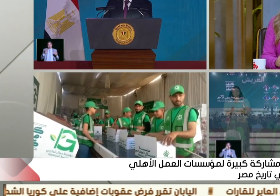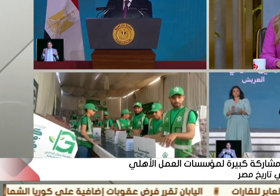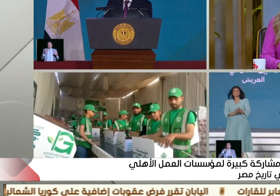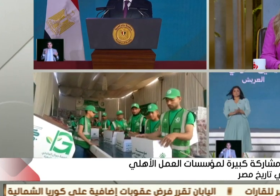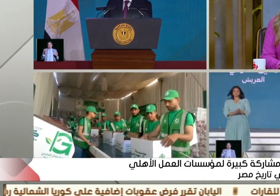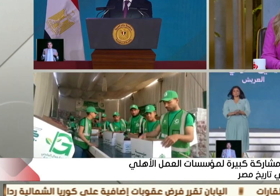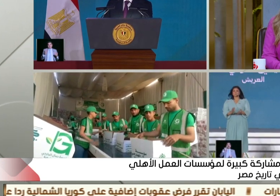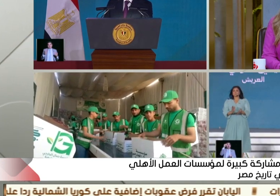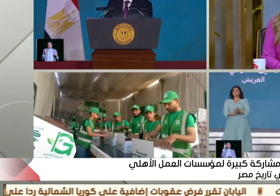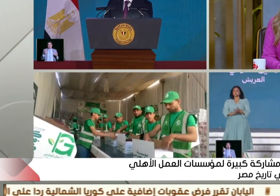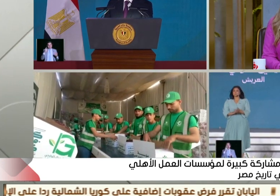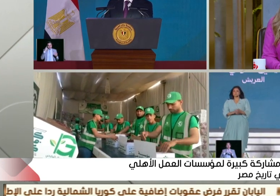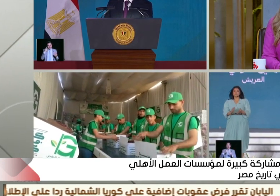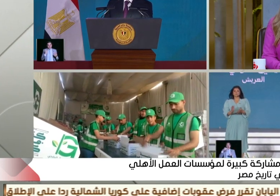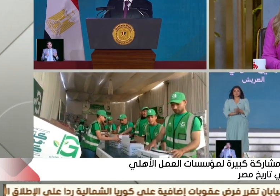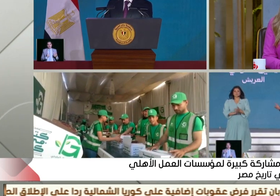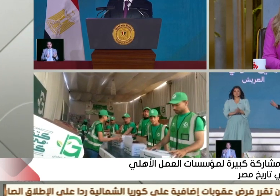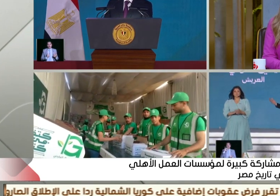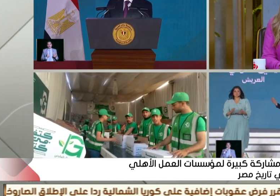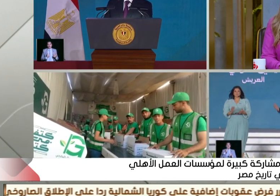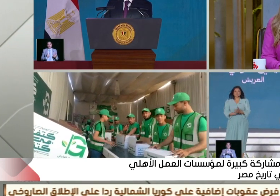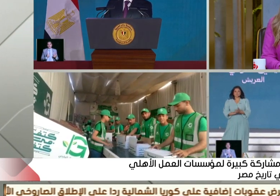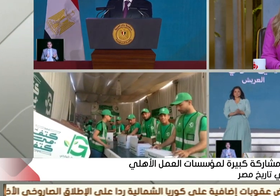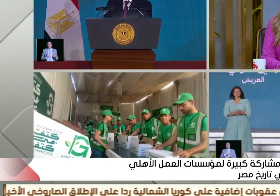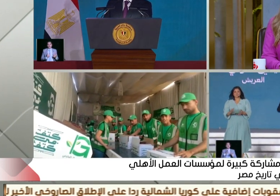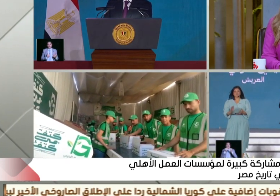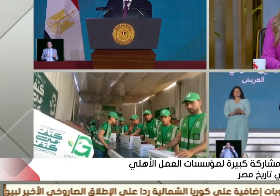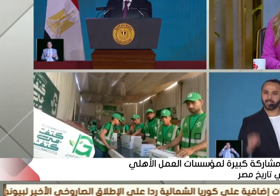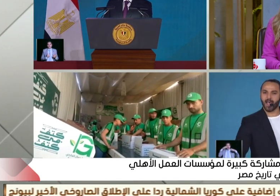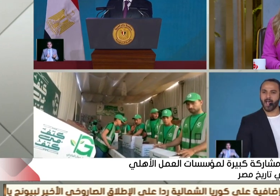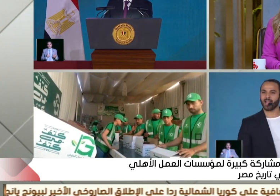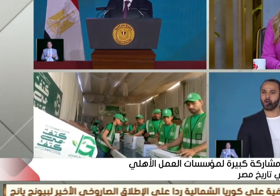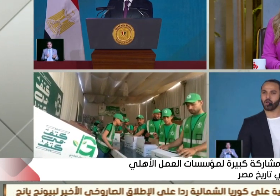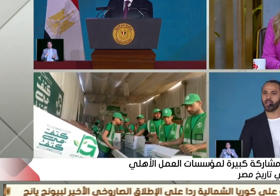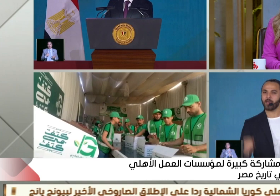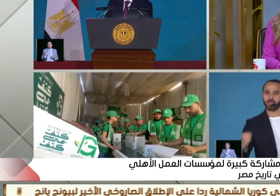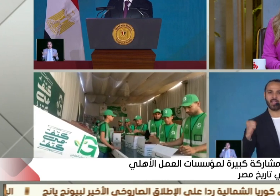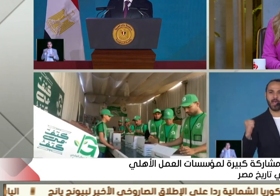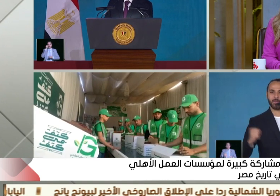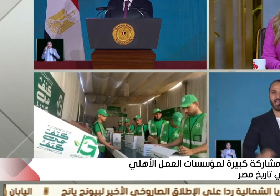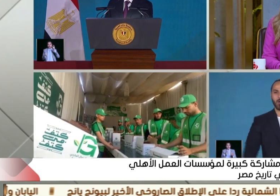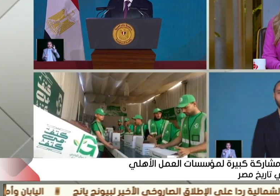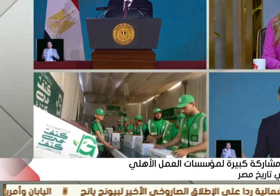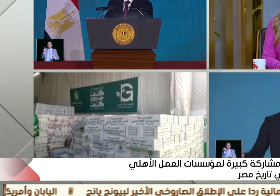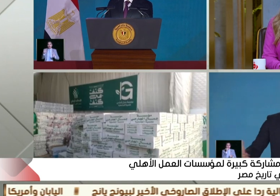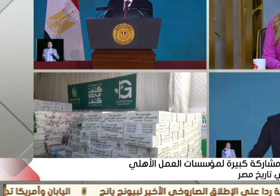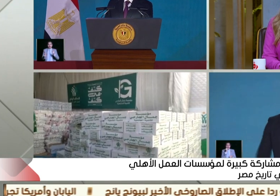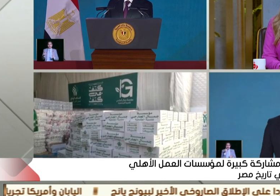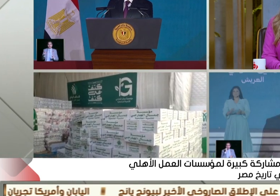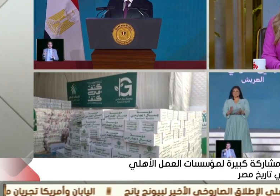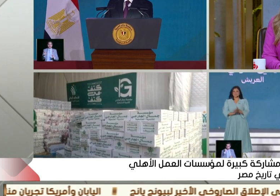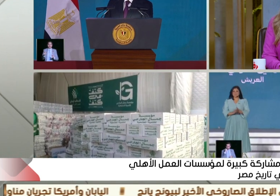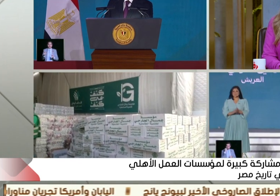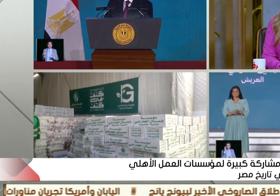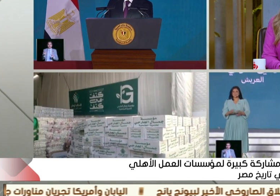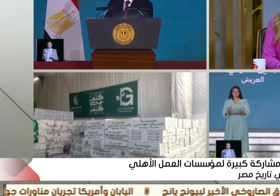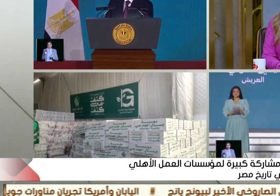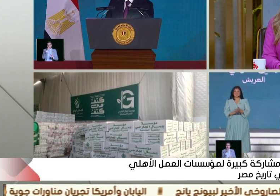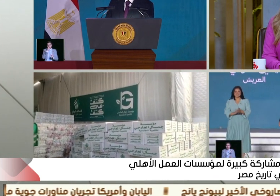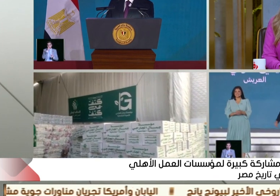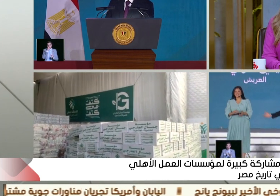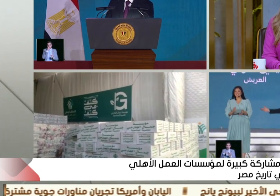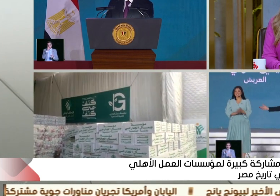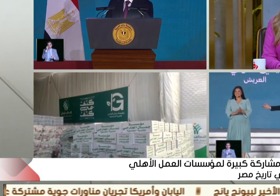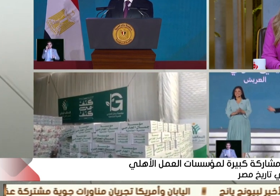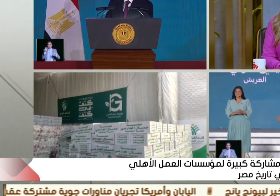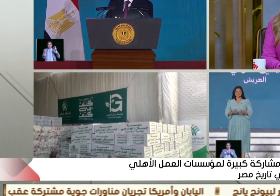طيب خلينا ننتقل ايضا لصوت تاني وهذه المره الصوت نسائي وانا بحب قوي السيدات لما يكونوا مشاركات لان دايما